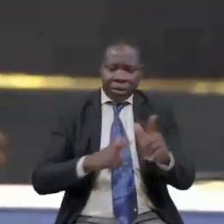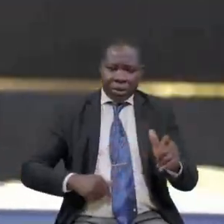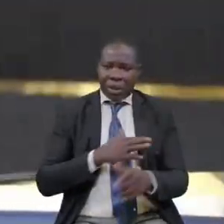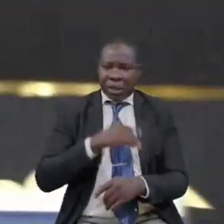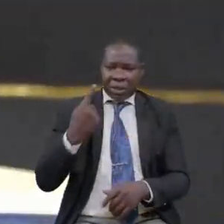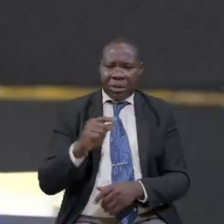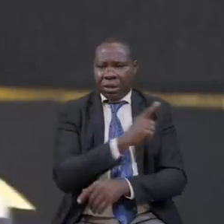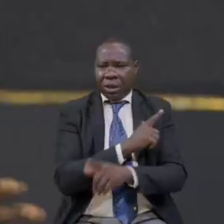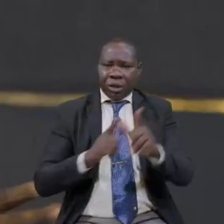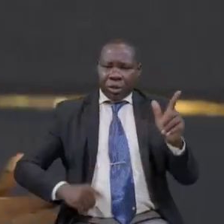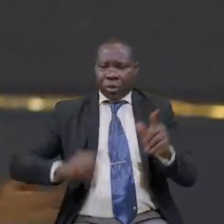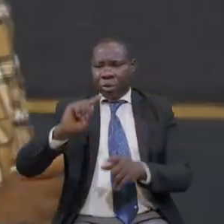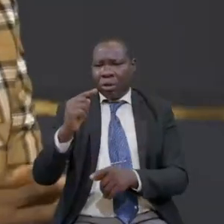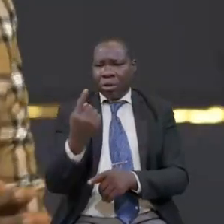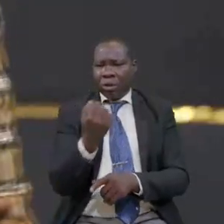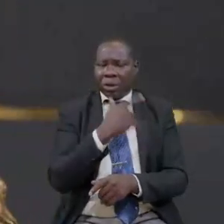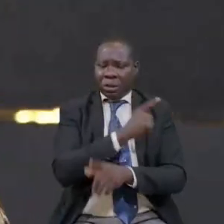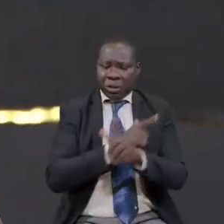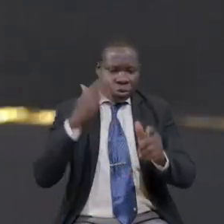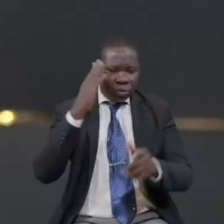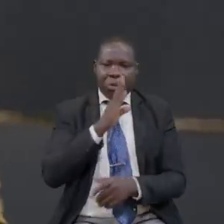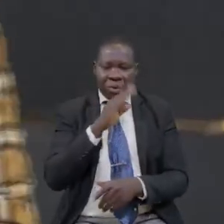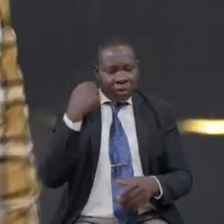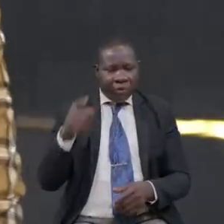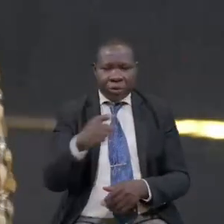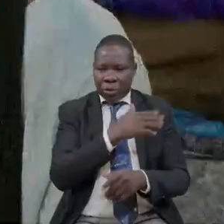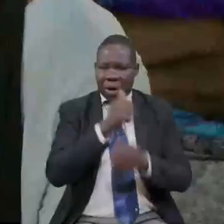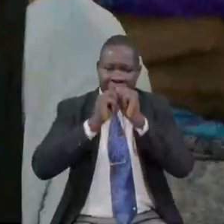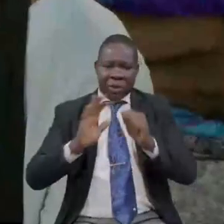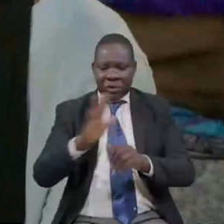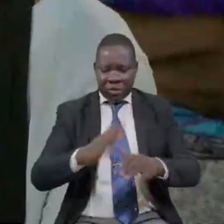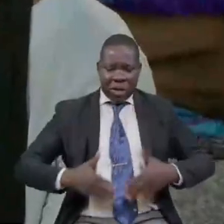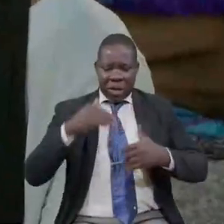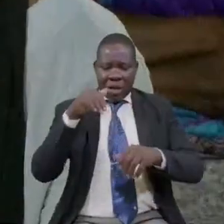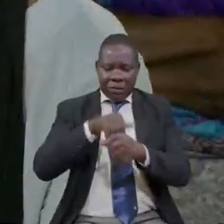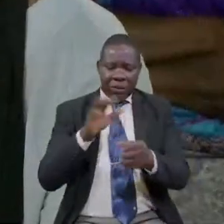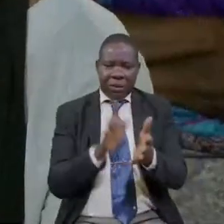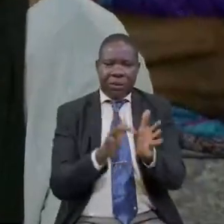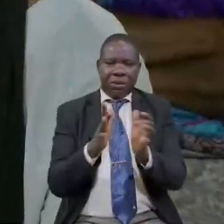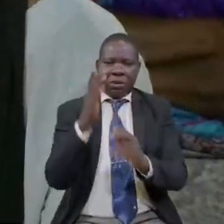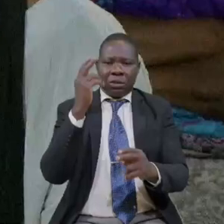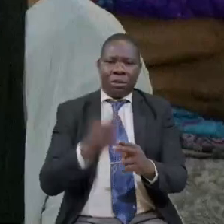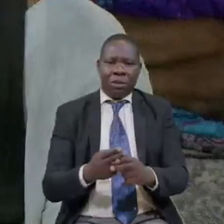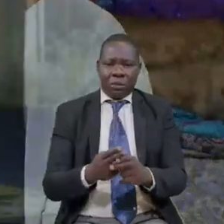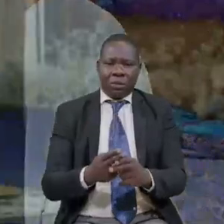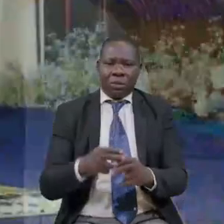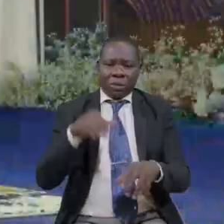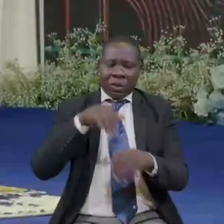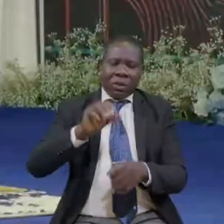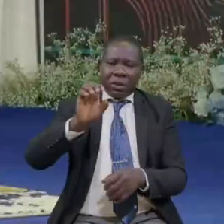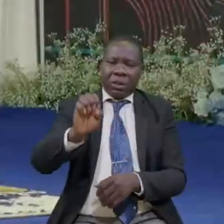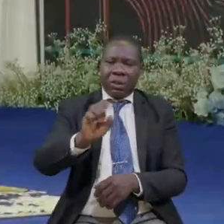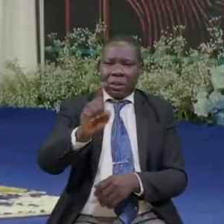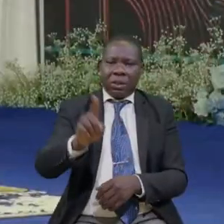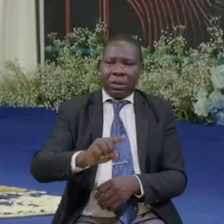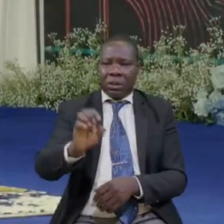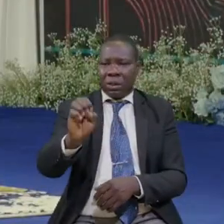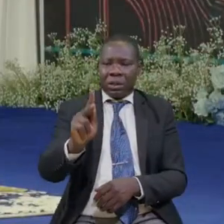seul, et le Seigneur sera pour vous, et bénira votre vie au nom de Jésus. Allons à